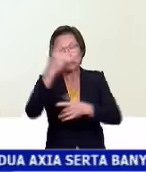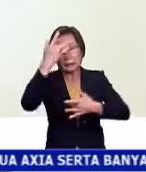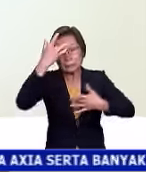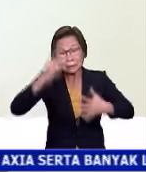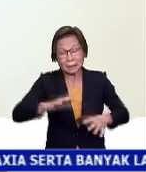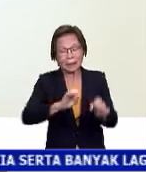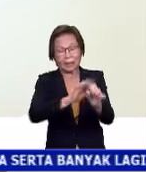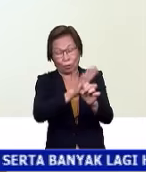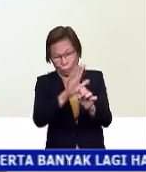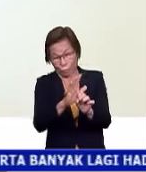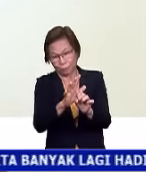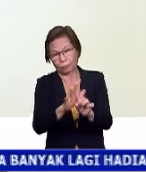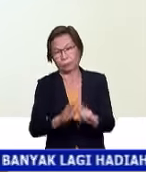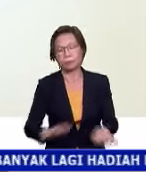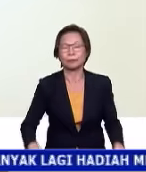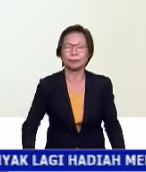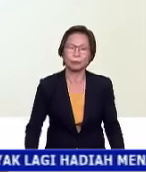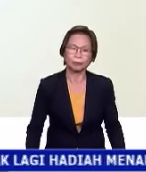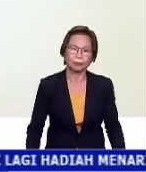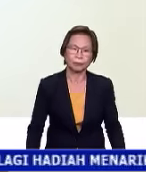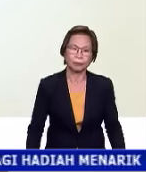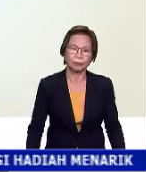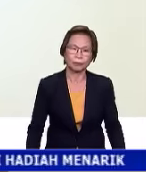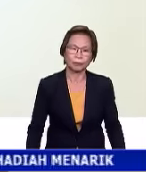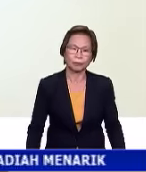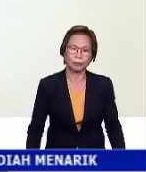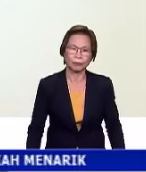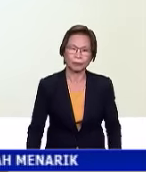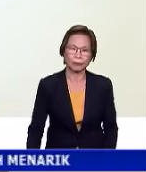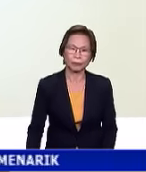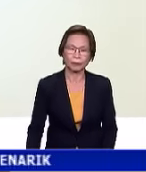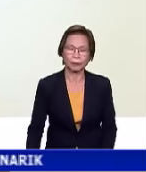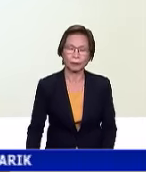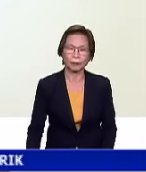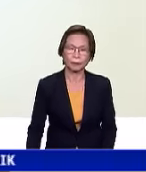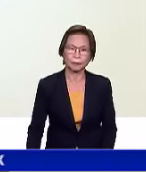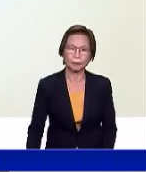COVID-19 probable atau suspected. Dan daripada